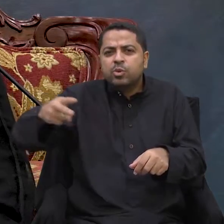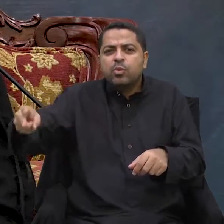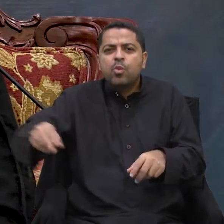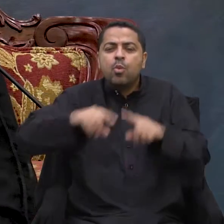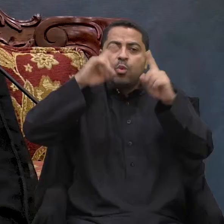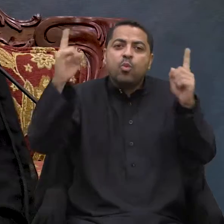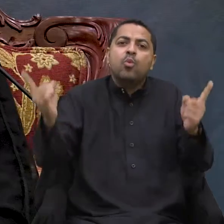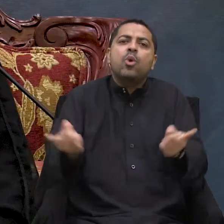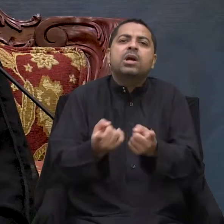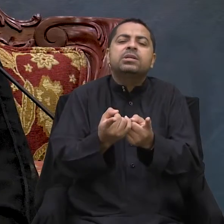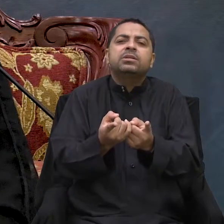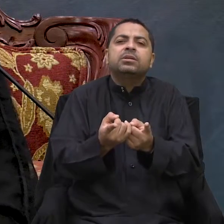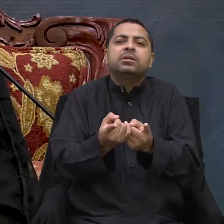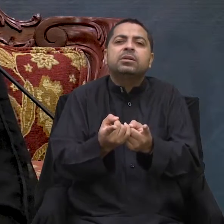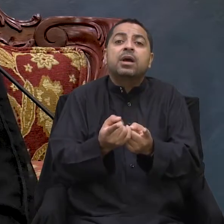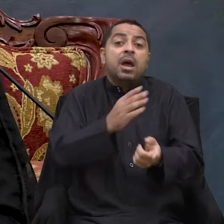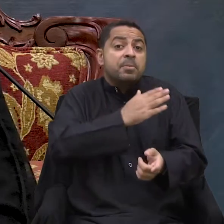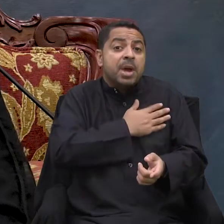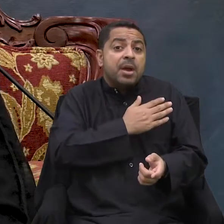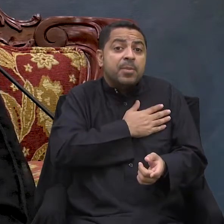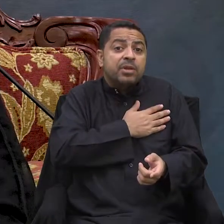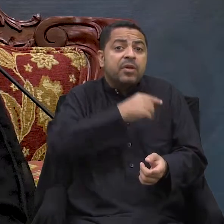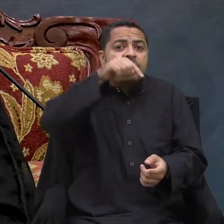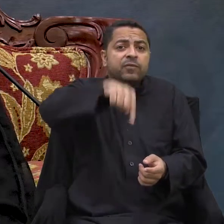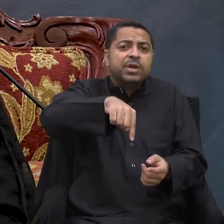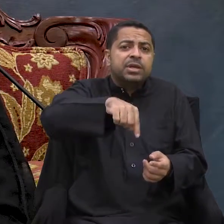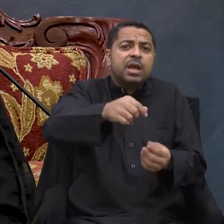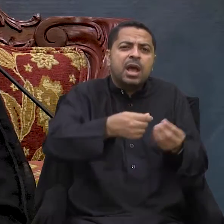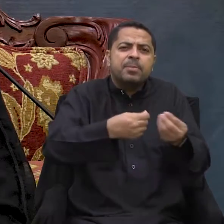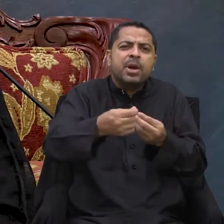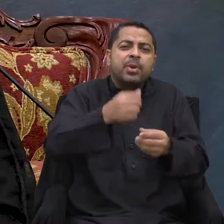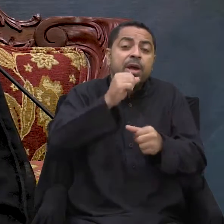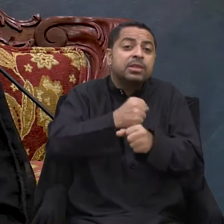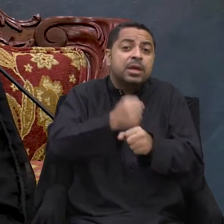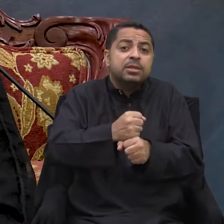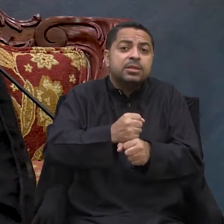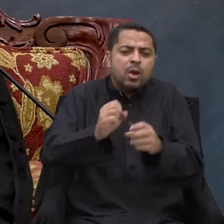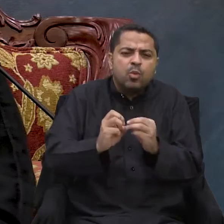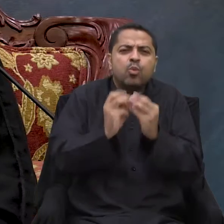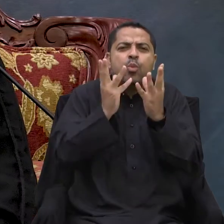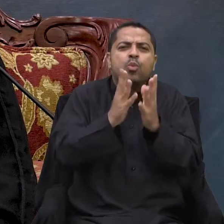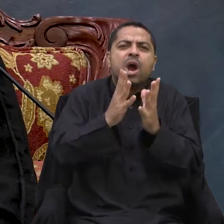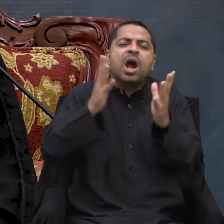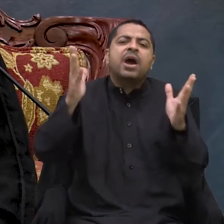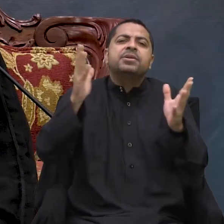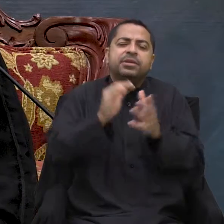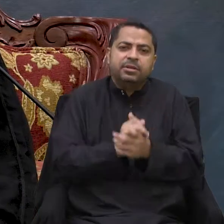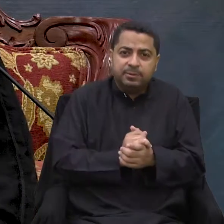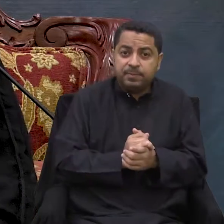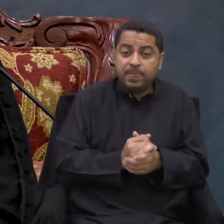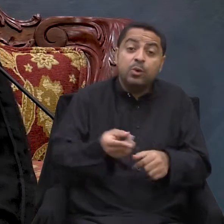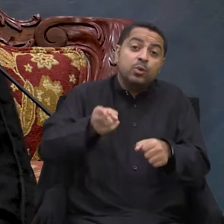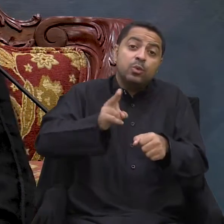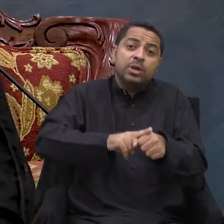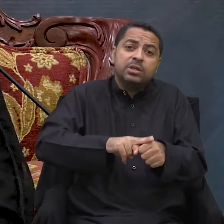كل مجلس فيه من الأنشطة والأعمال الكثير، وكل